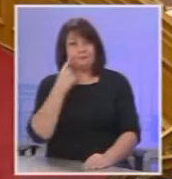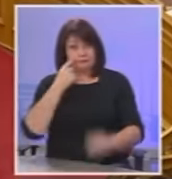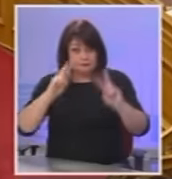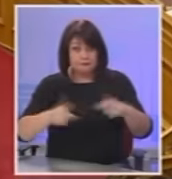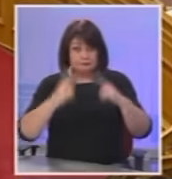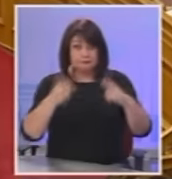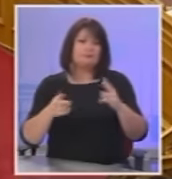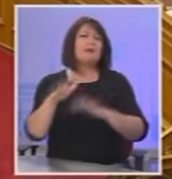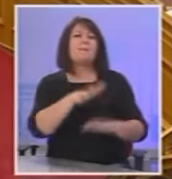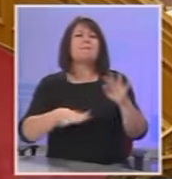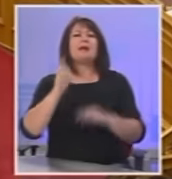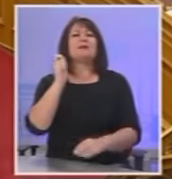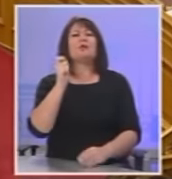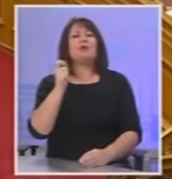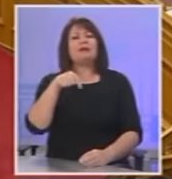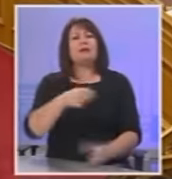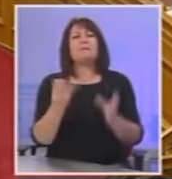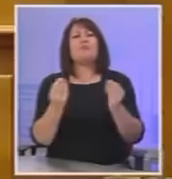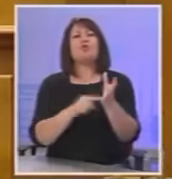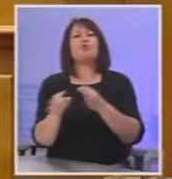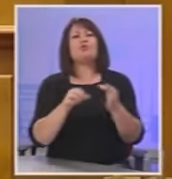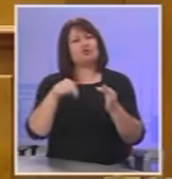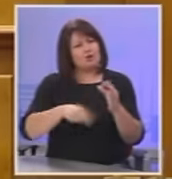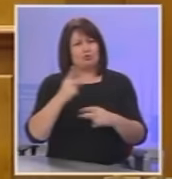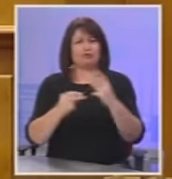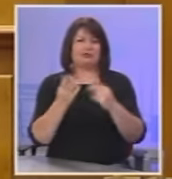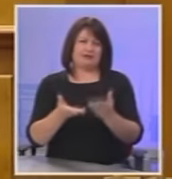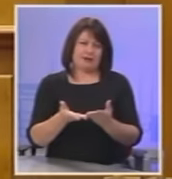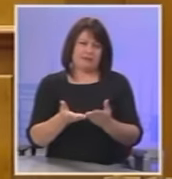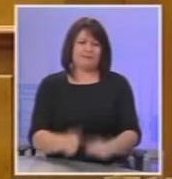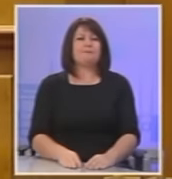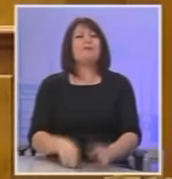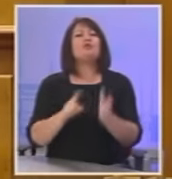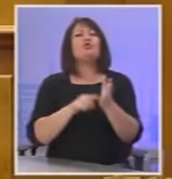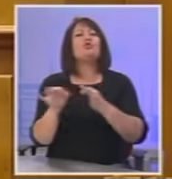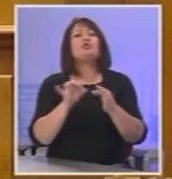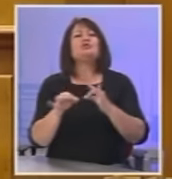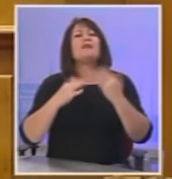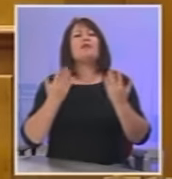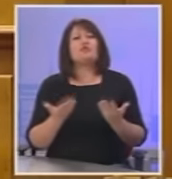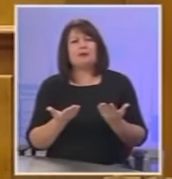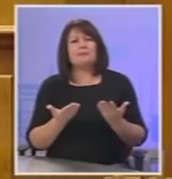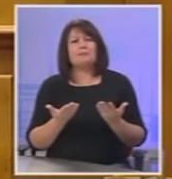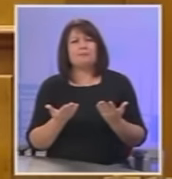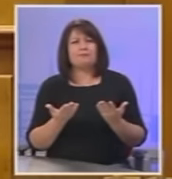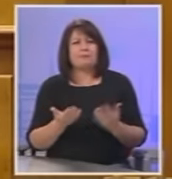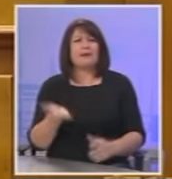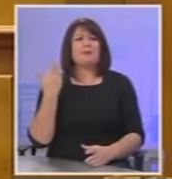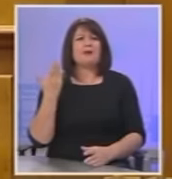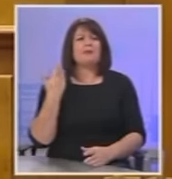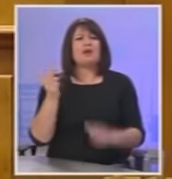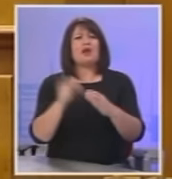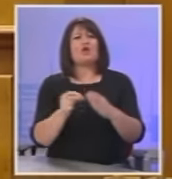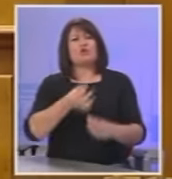η πολιτική απάτη μέσα από αυτό το πολυνομοσχέδιο που τώρα συζητάμε. Ένα νομοσχέδιο που πάνε στο βρόντο όλες εκείνες οι